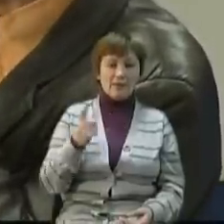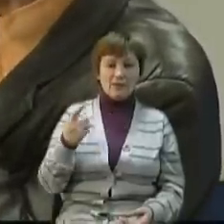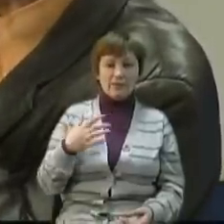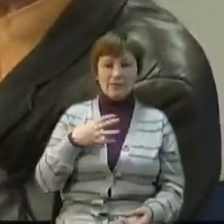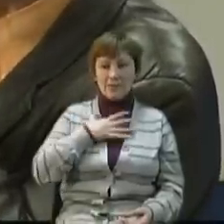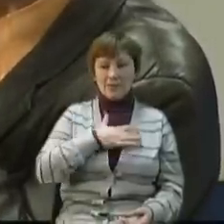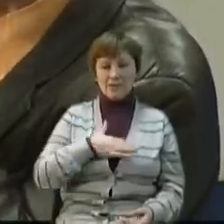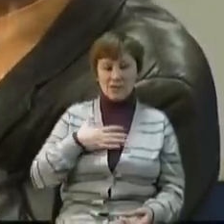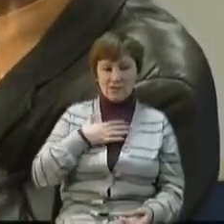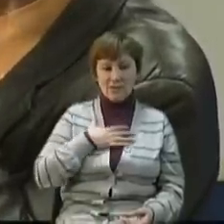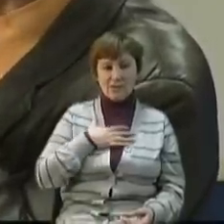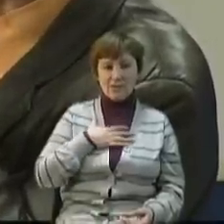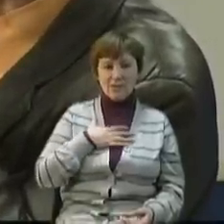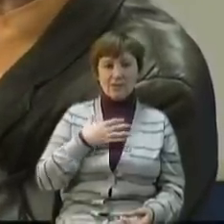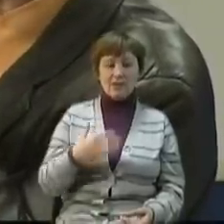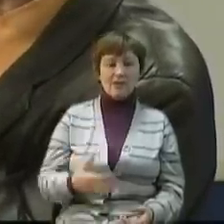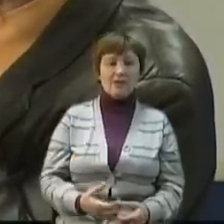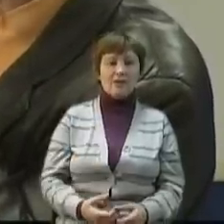переживание.